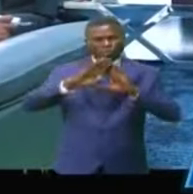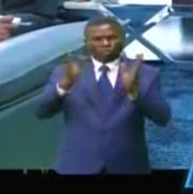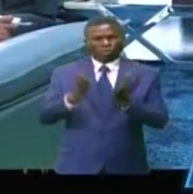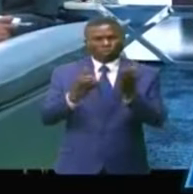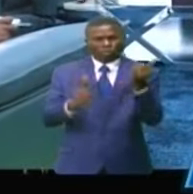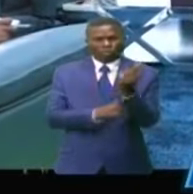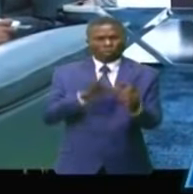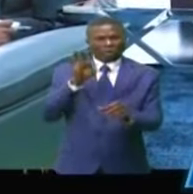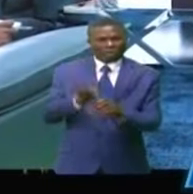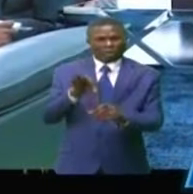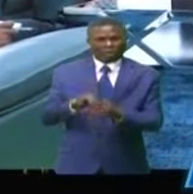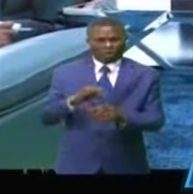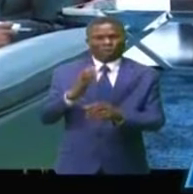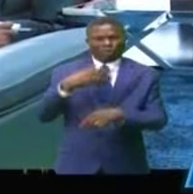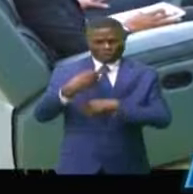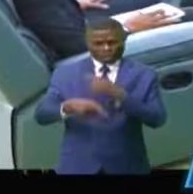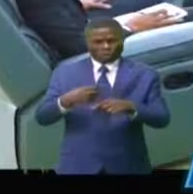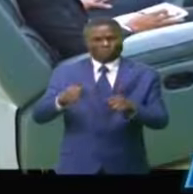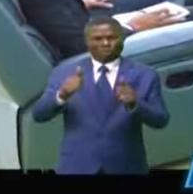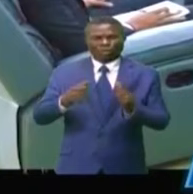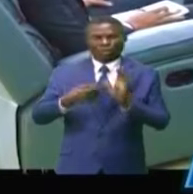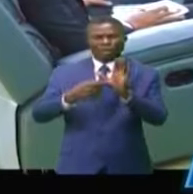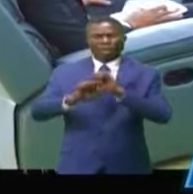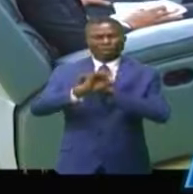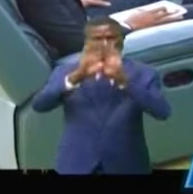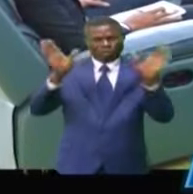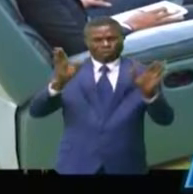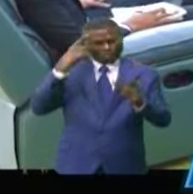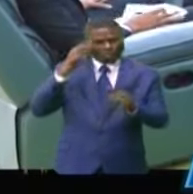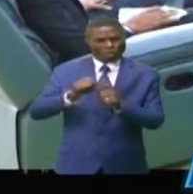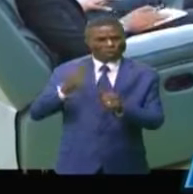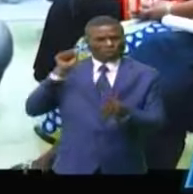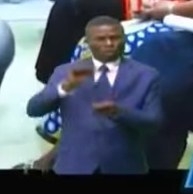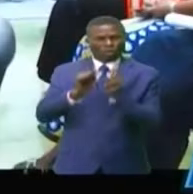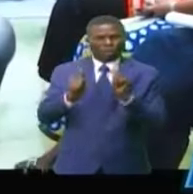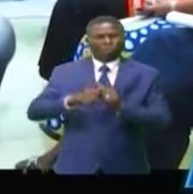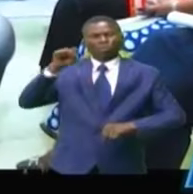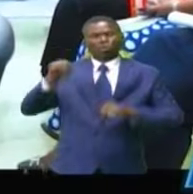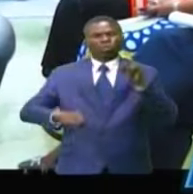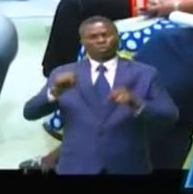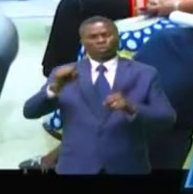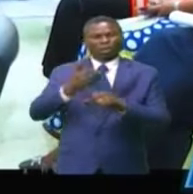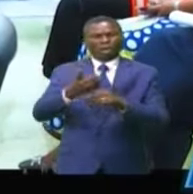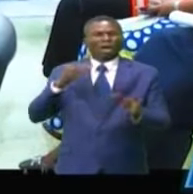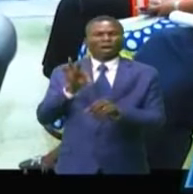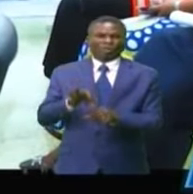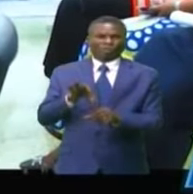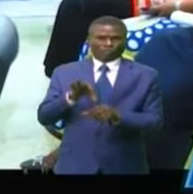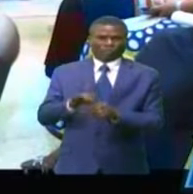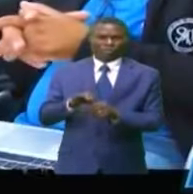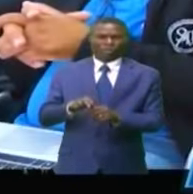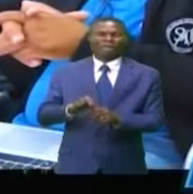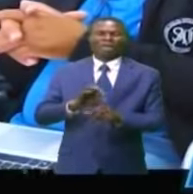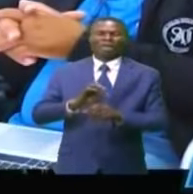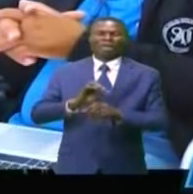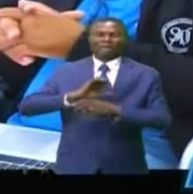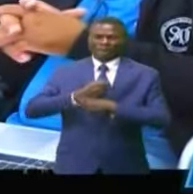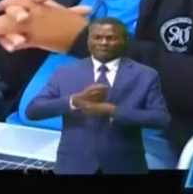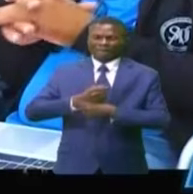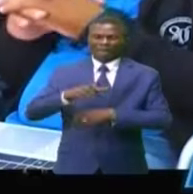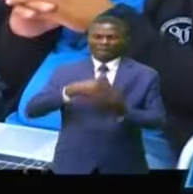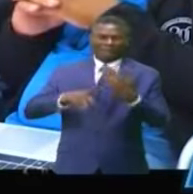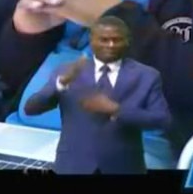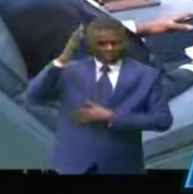ces élections se déroulent en toute transparence pour éviter les contestations post-électorales, source des troubles dans le pays, a